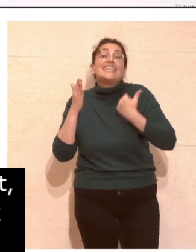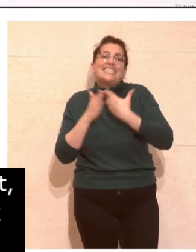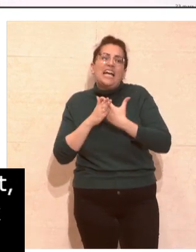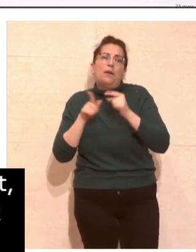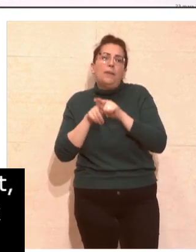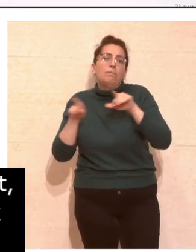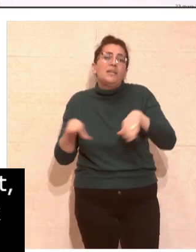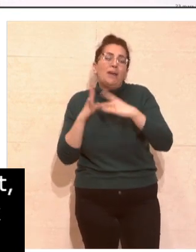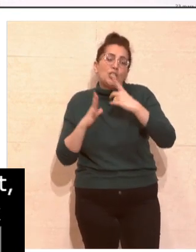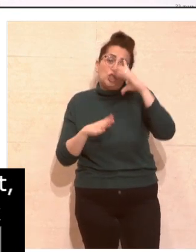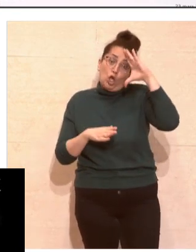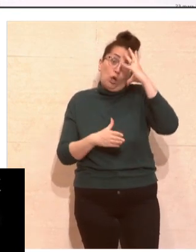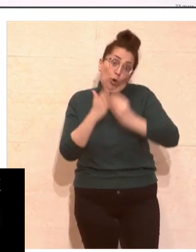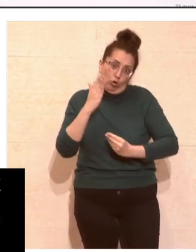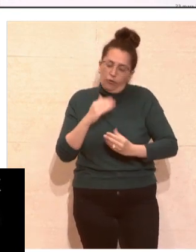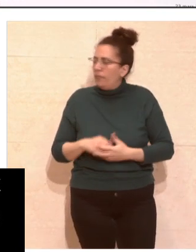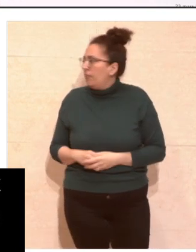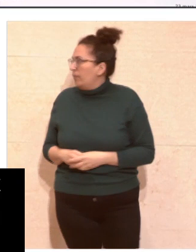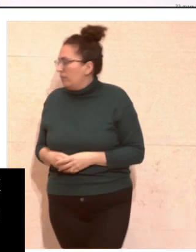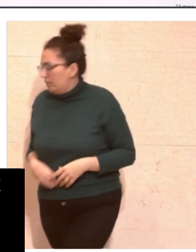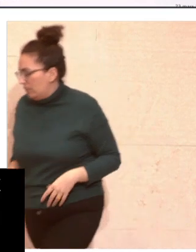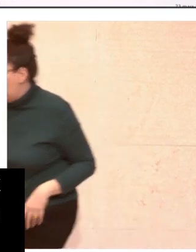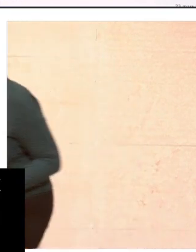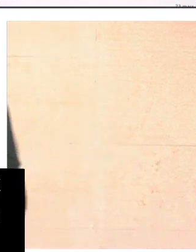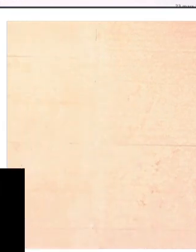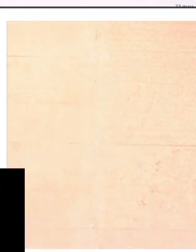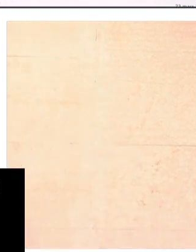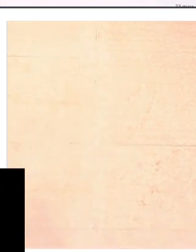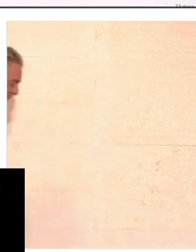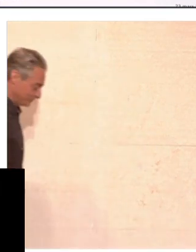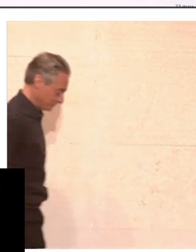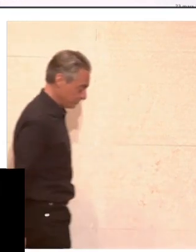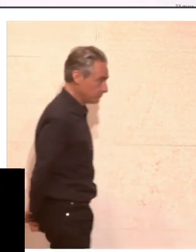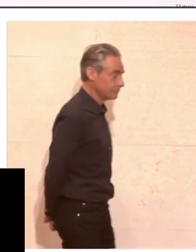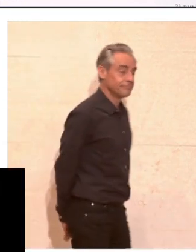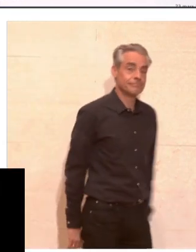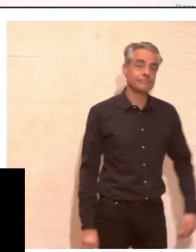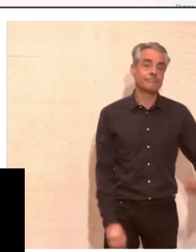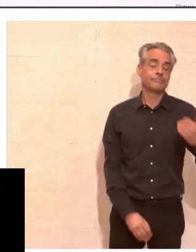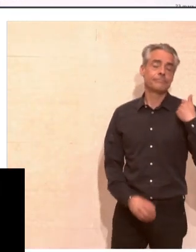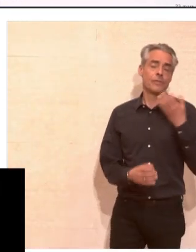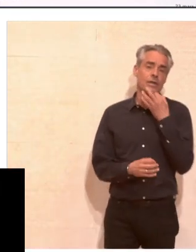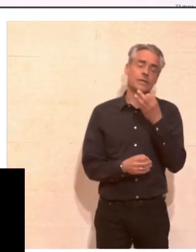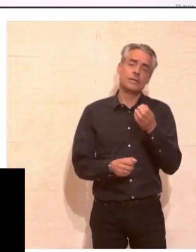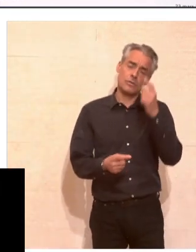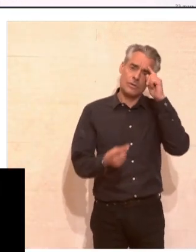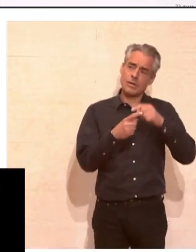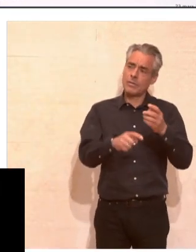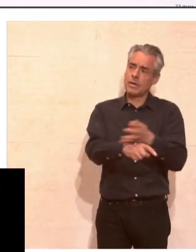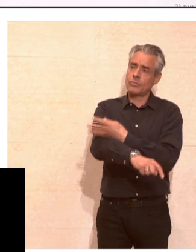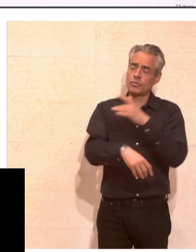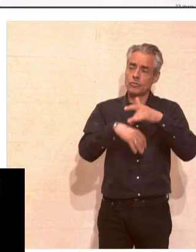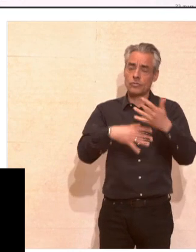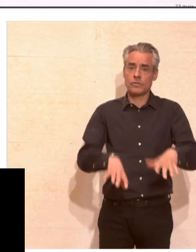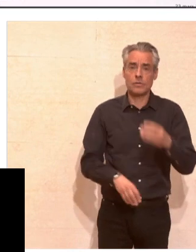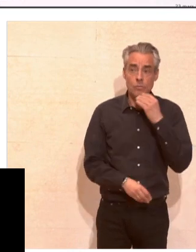sommeil. Donc attention à ça. Donc on a déjà un peu parlé des émotions, mais